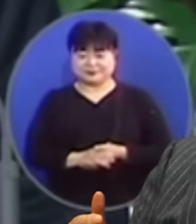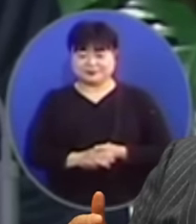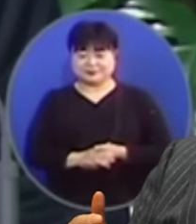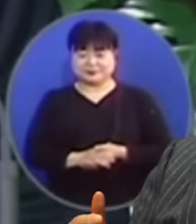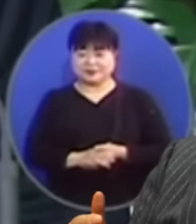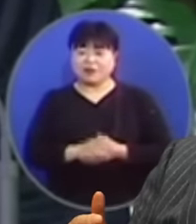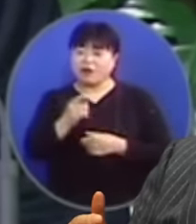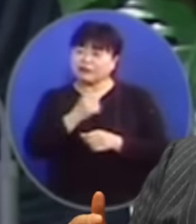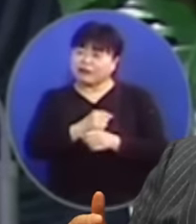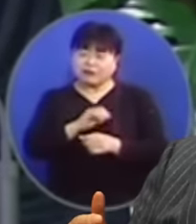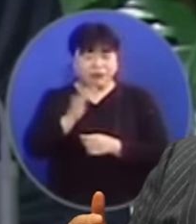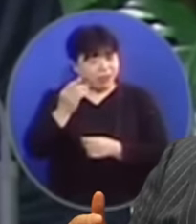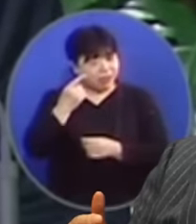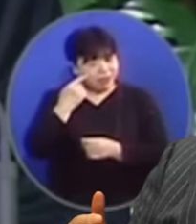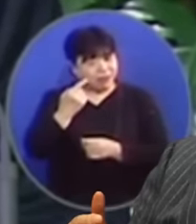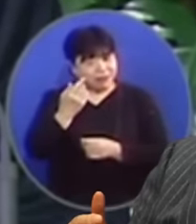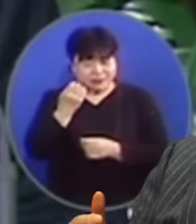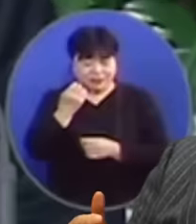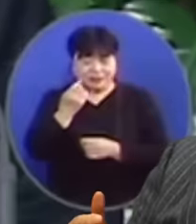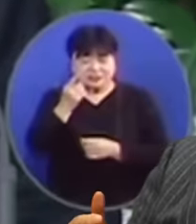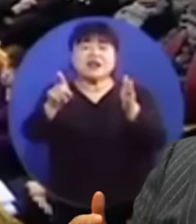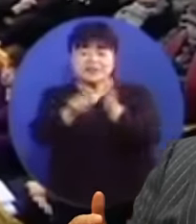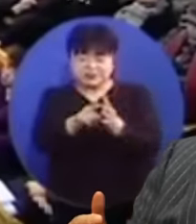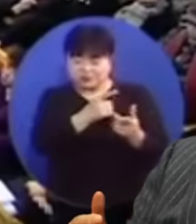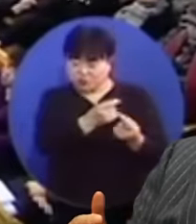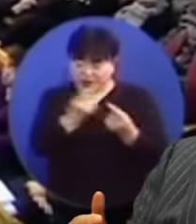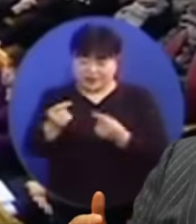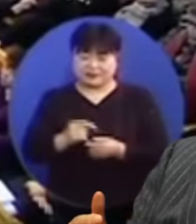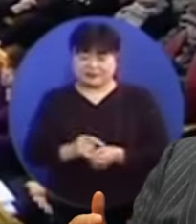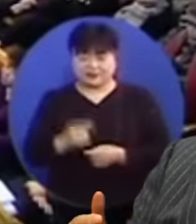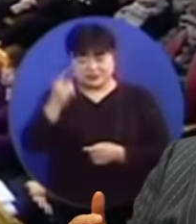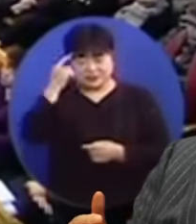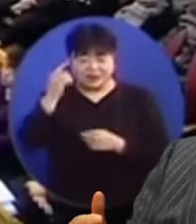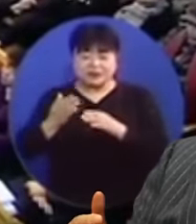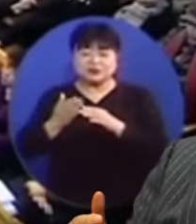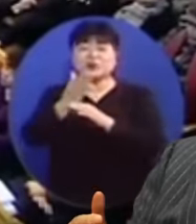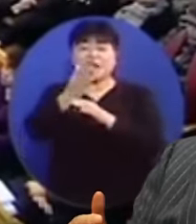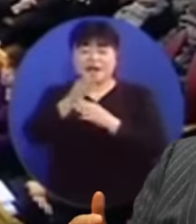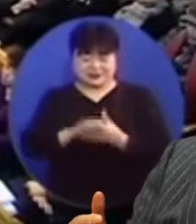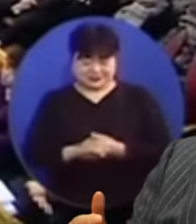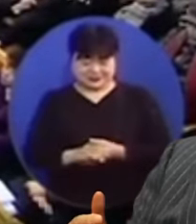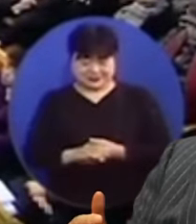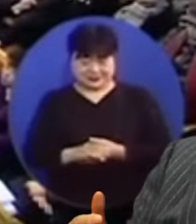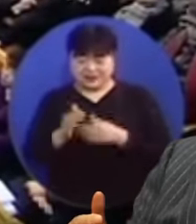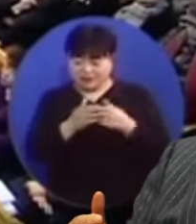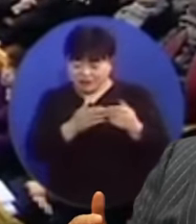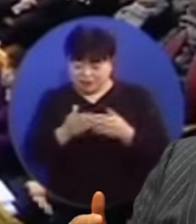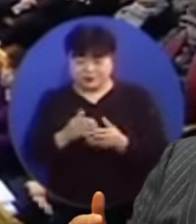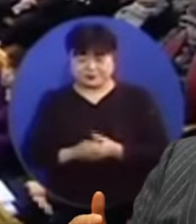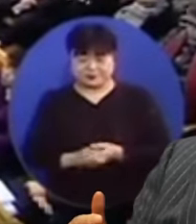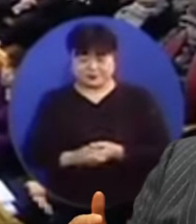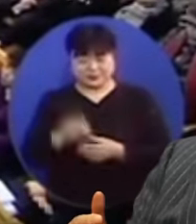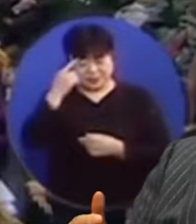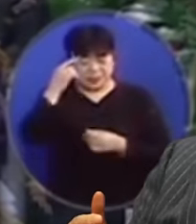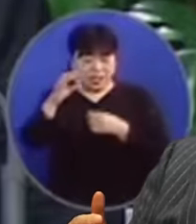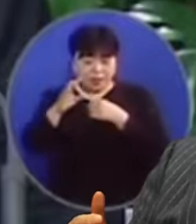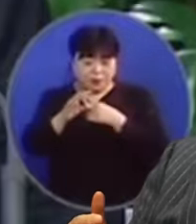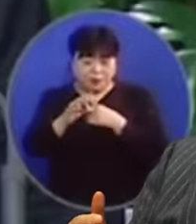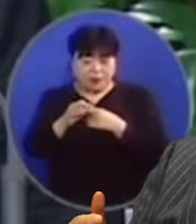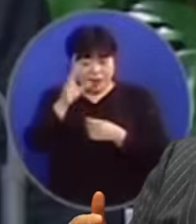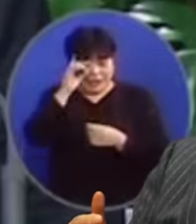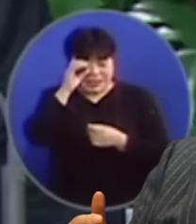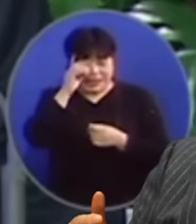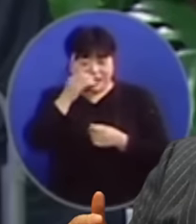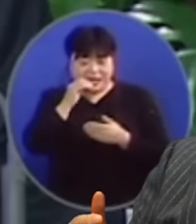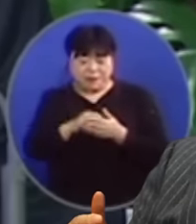어떻게 그런 일이 있을 수 있습니까? 그게 믿음입니다. 상식적으로, 이성적으로, 체험적으로 생각하면 계란을